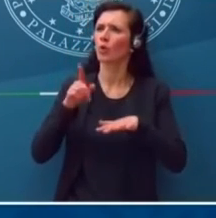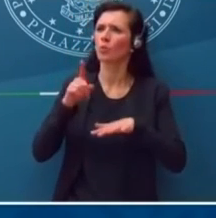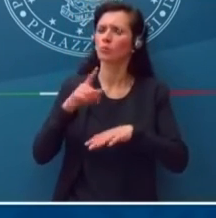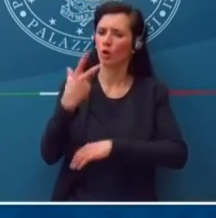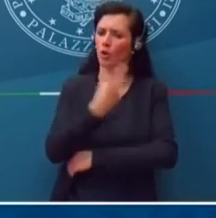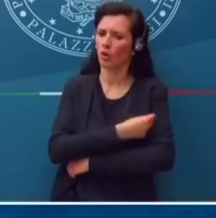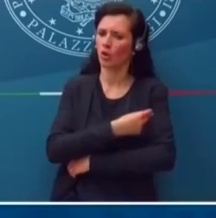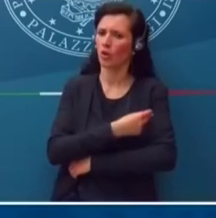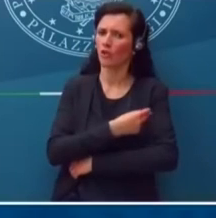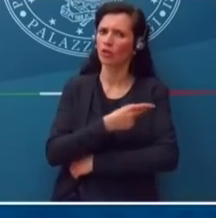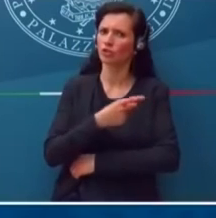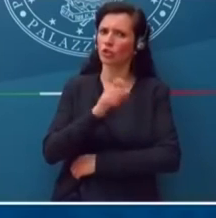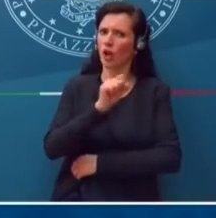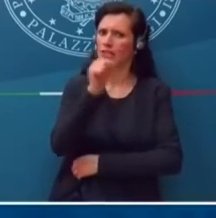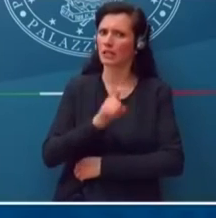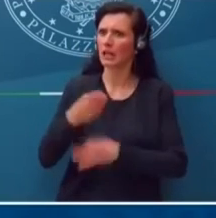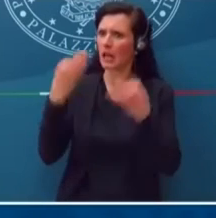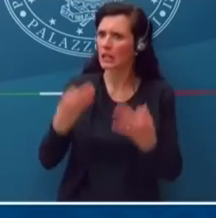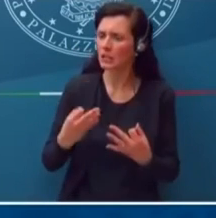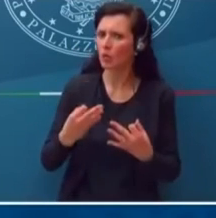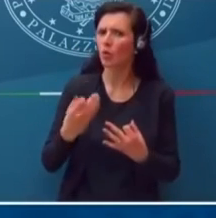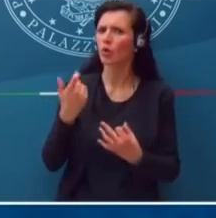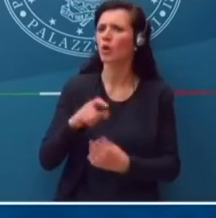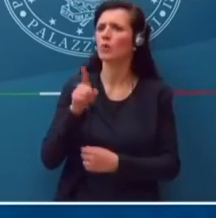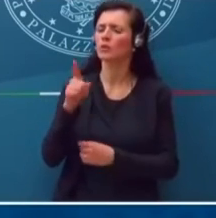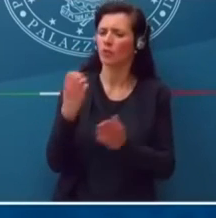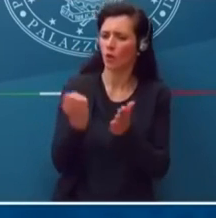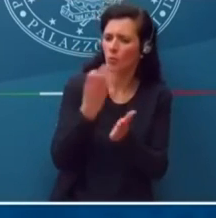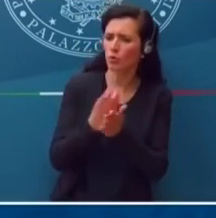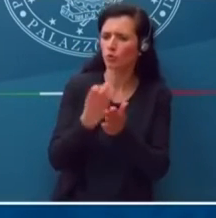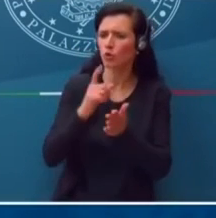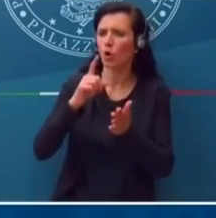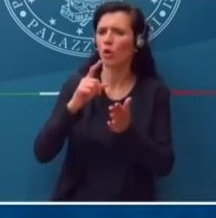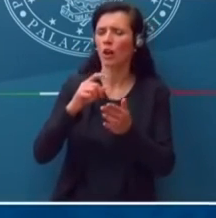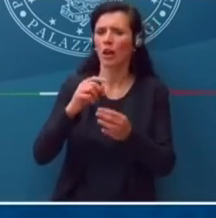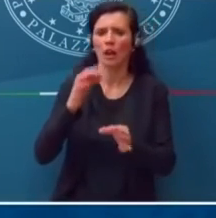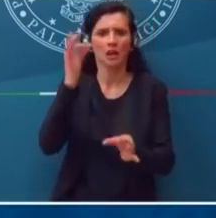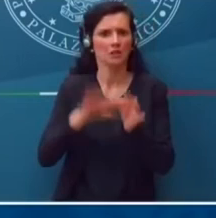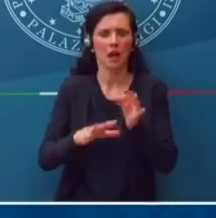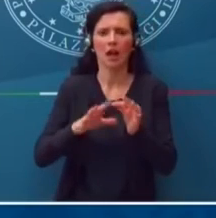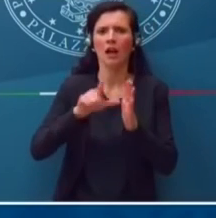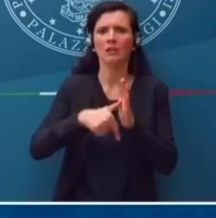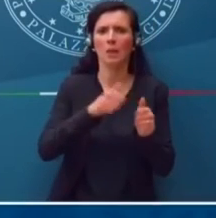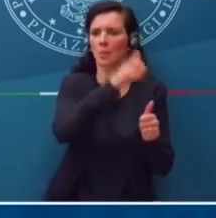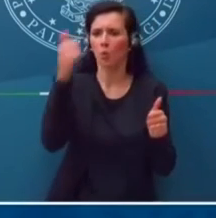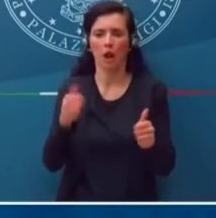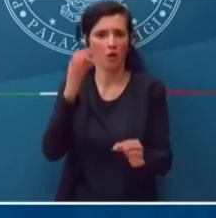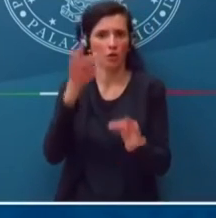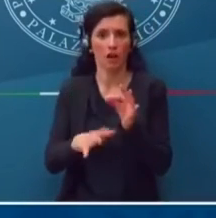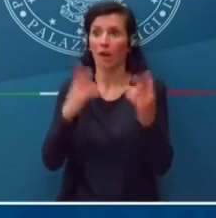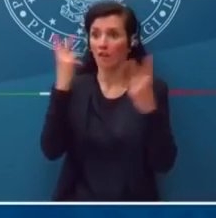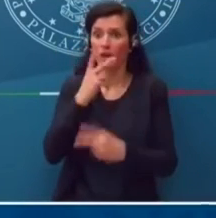sono stati prodotti e resi disponibili in meno di un anno. È stato un risultato formidabile